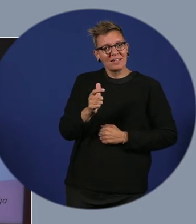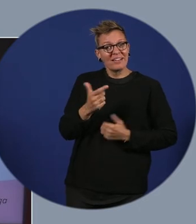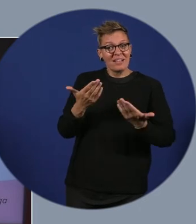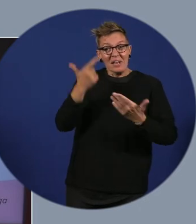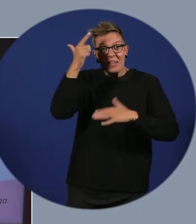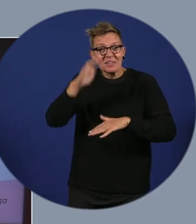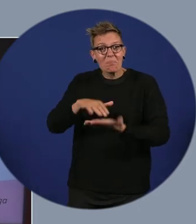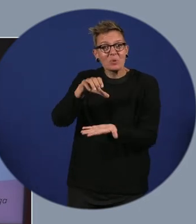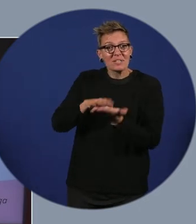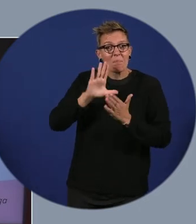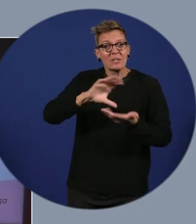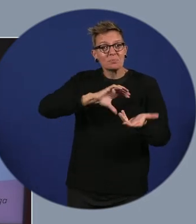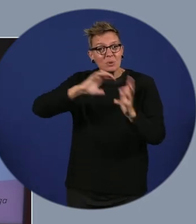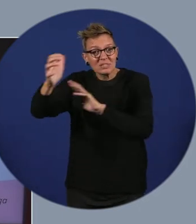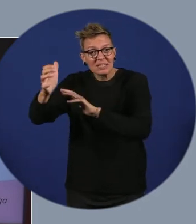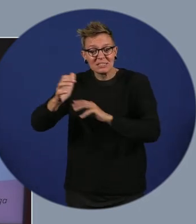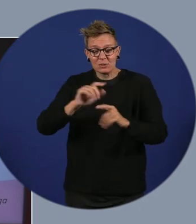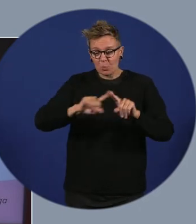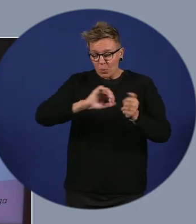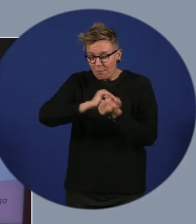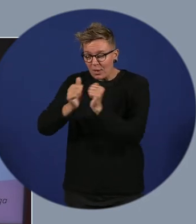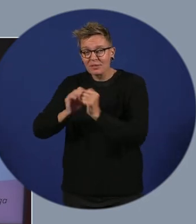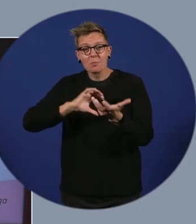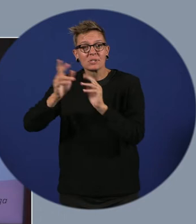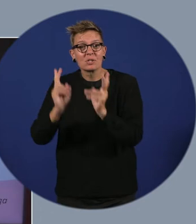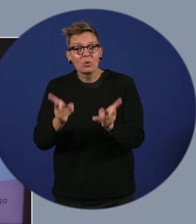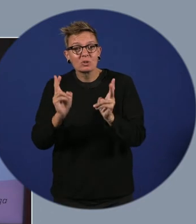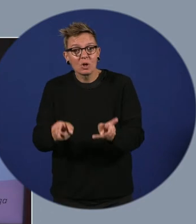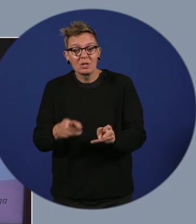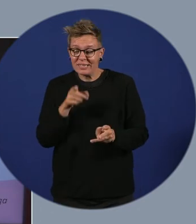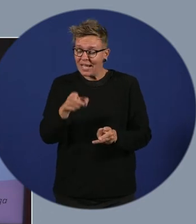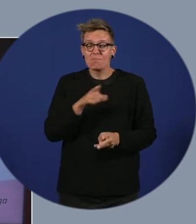till samhällets processer och de politiska processerna. Och det är